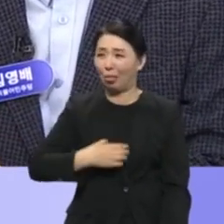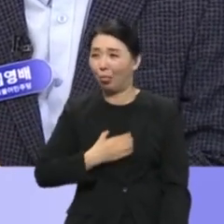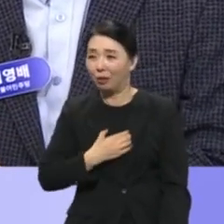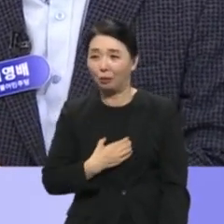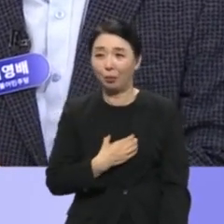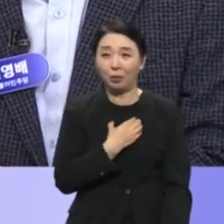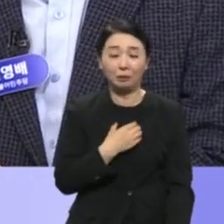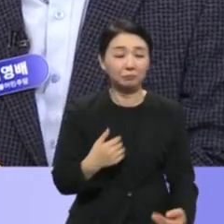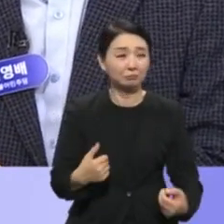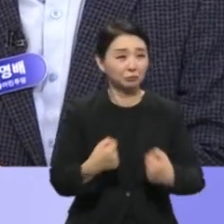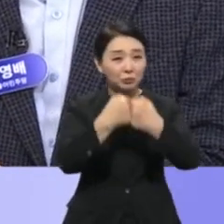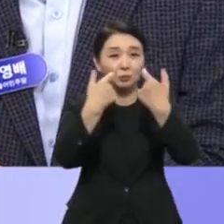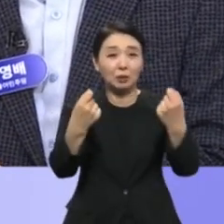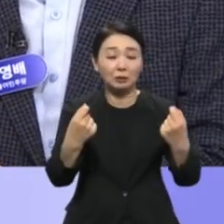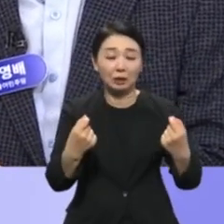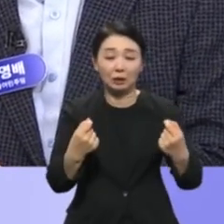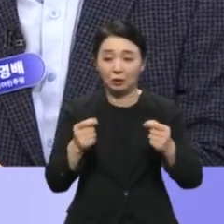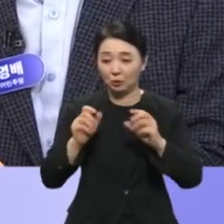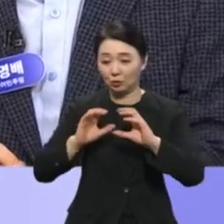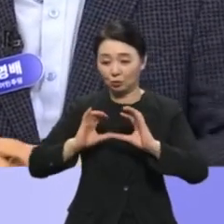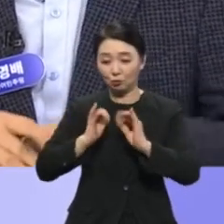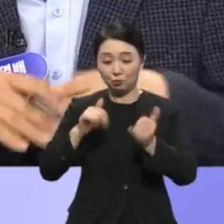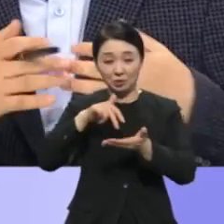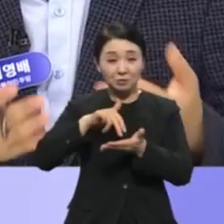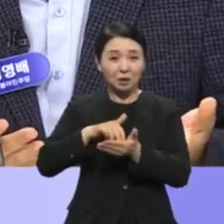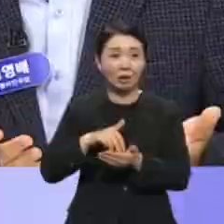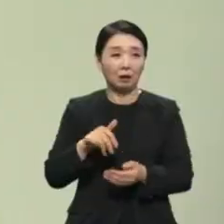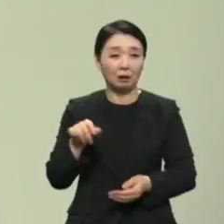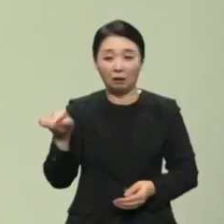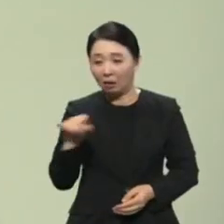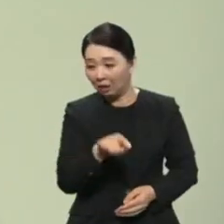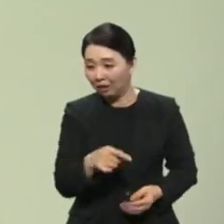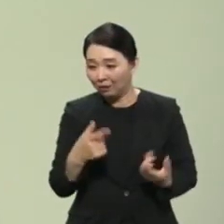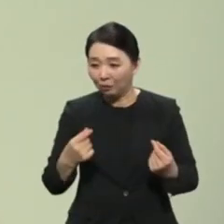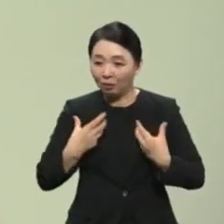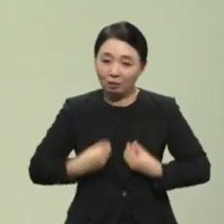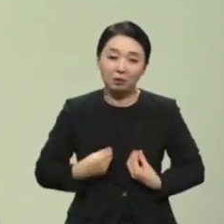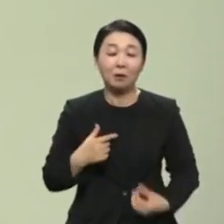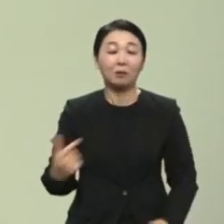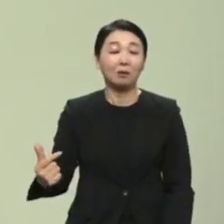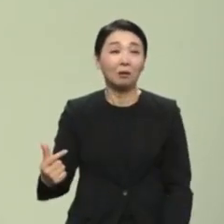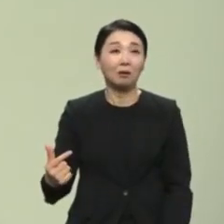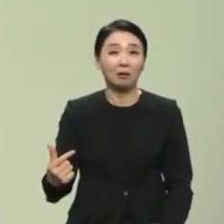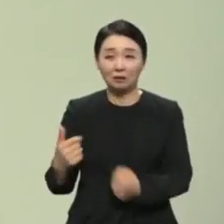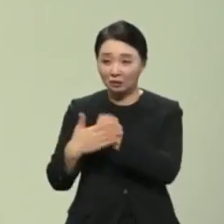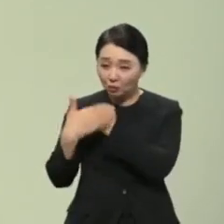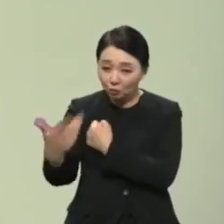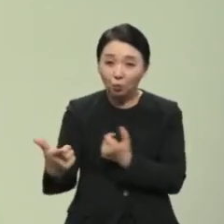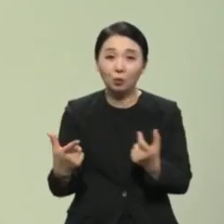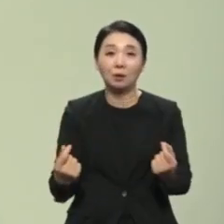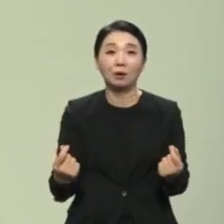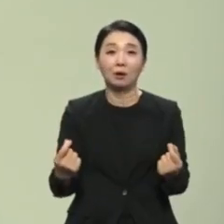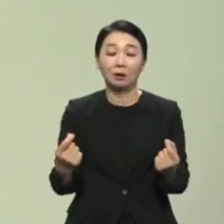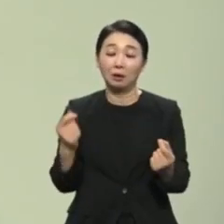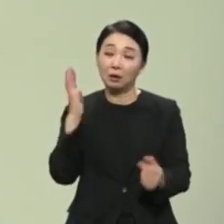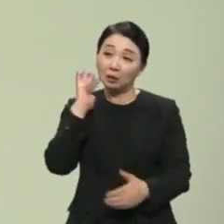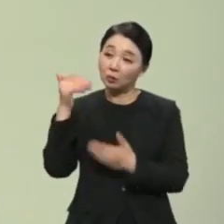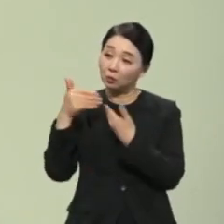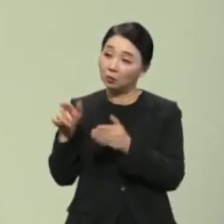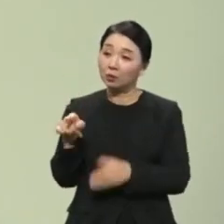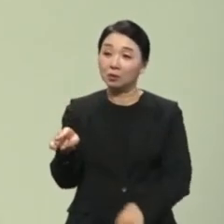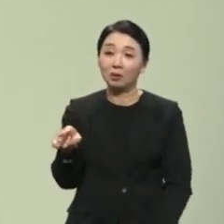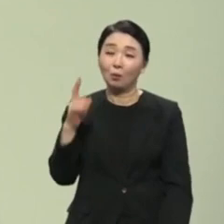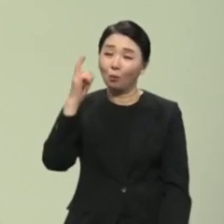때는 양쪽 다 똑같다 국정운영에 너무 실망스러운데 특혜도 있고 있는 거 같고 대통령 실이 도대체